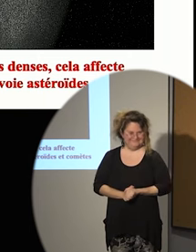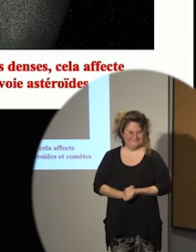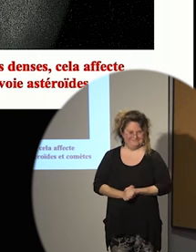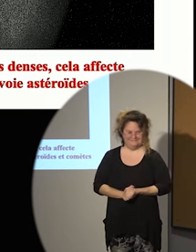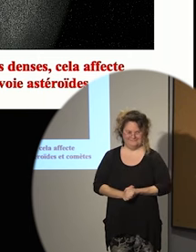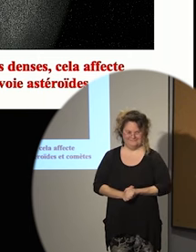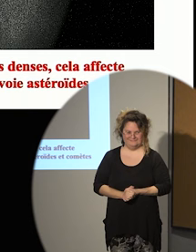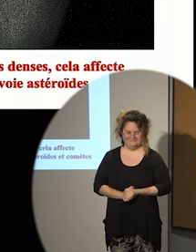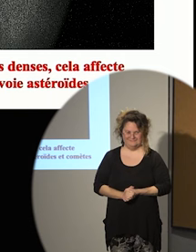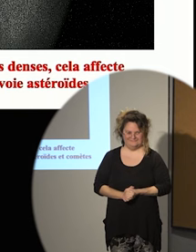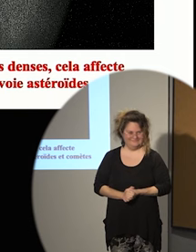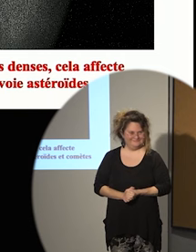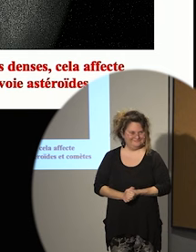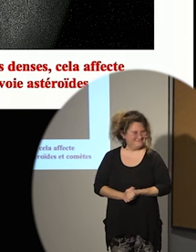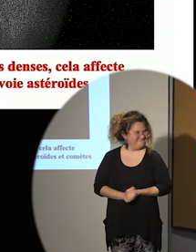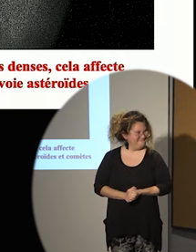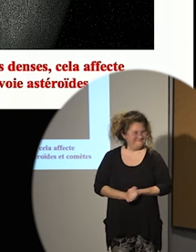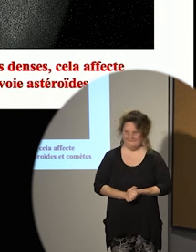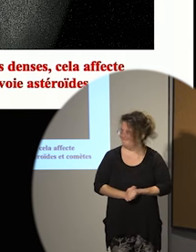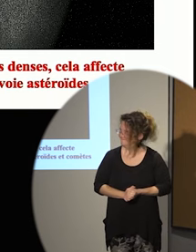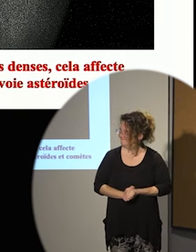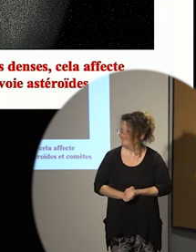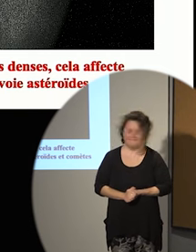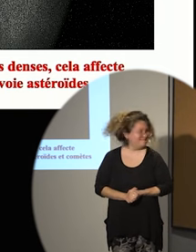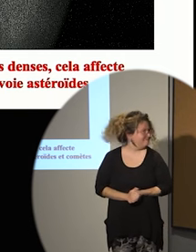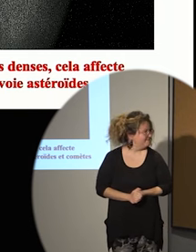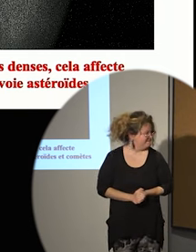Même si le temps s'éclique, je ne sais pas. En tout cas, on a dû le lever, oui.